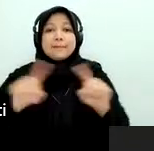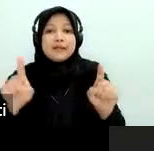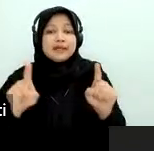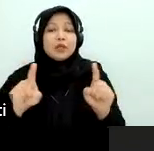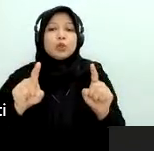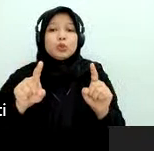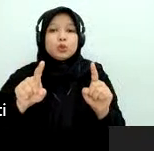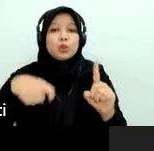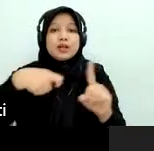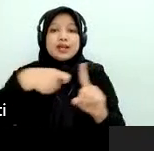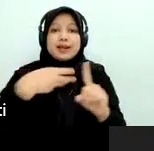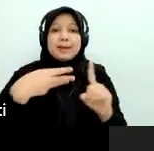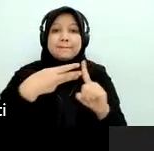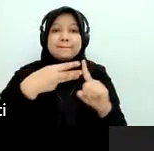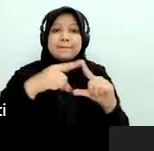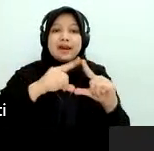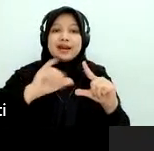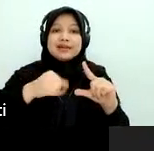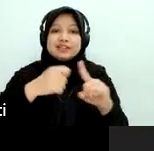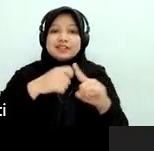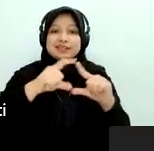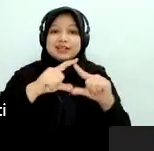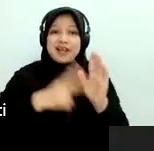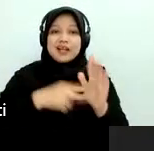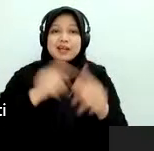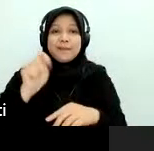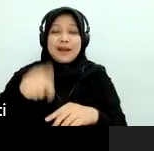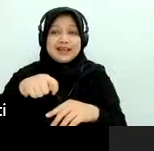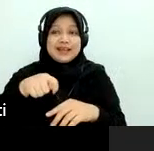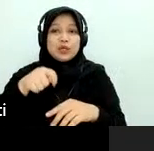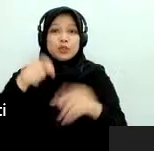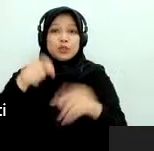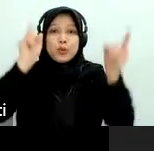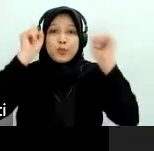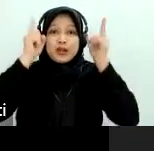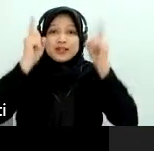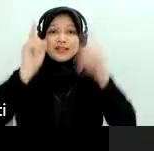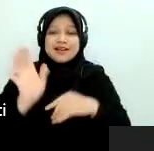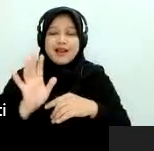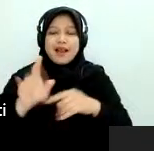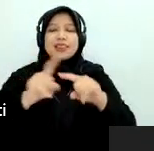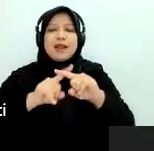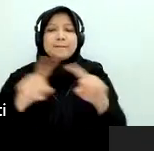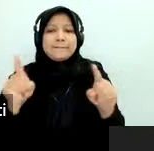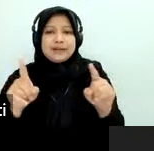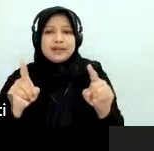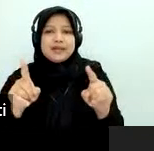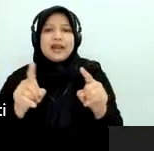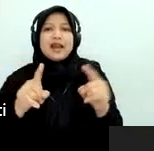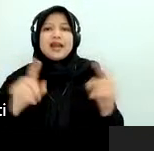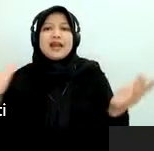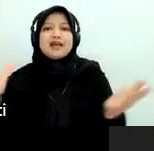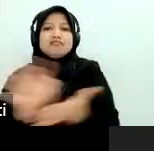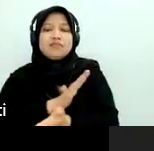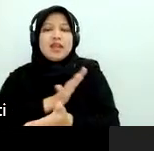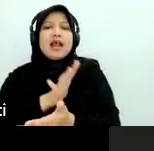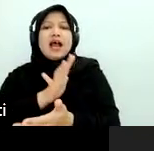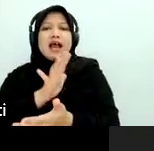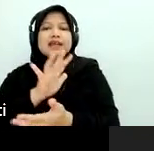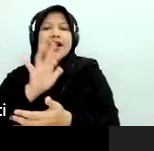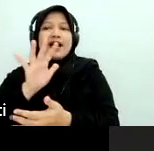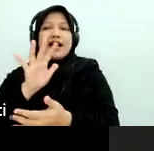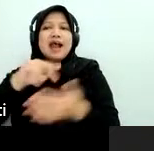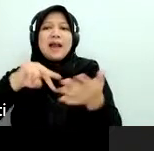dalam konteks politik Tetapi dia memiliki potensi untuk menciptakan ABS Aduh of mining juga ada